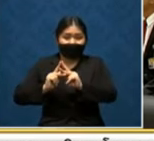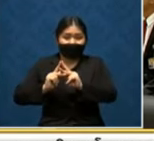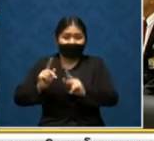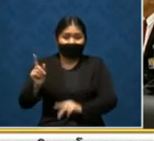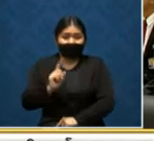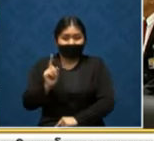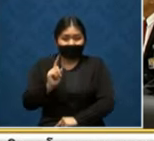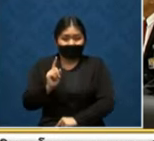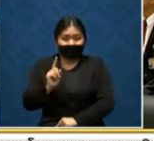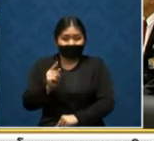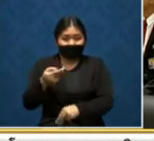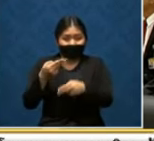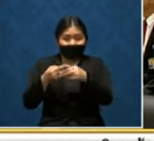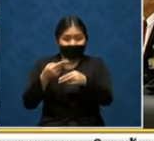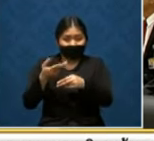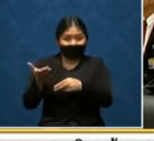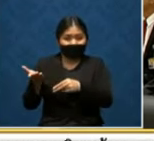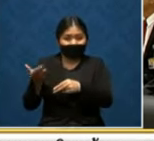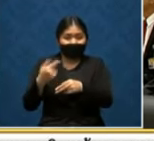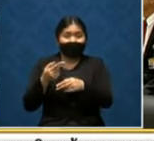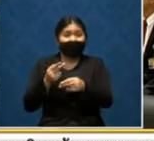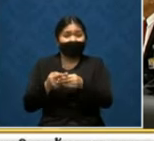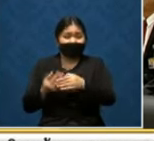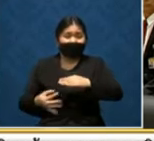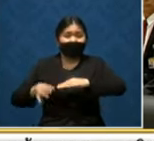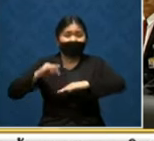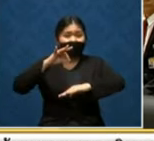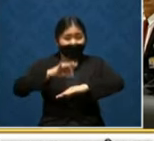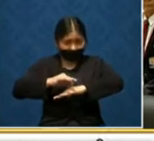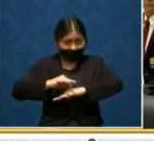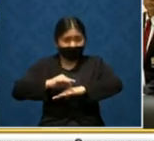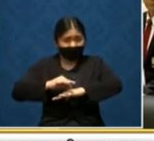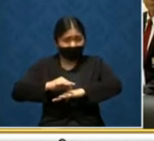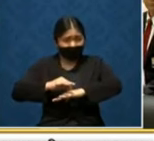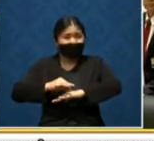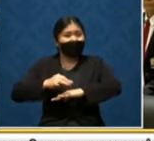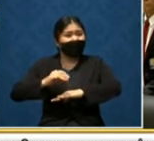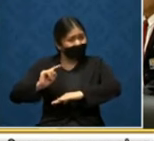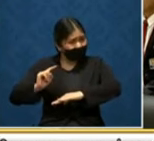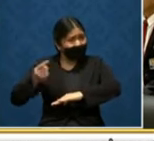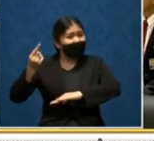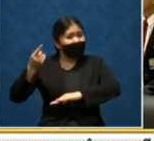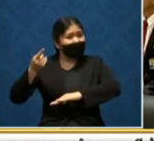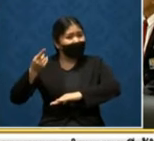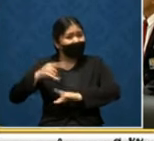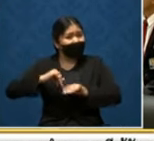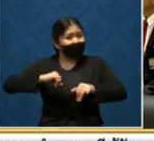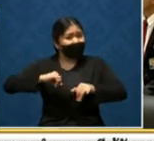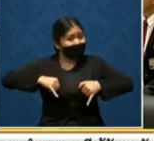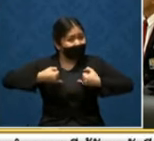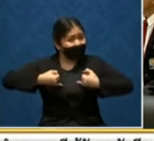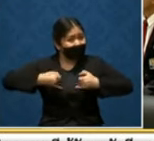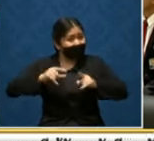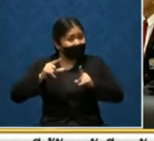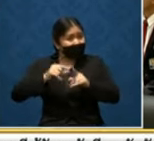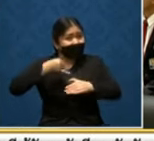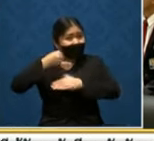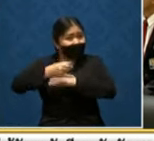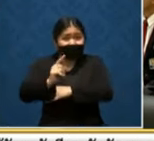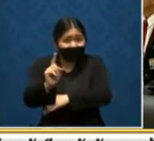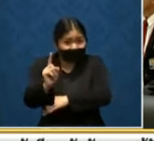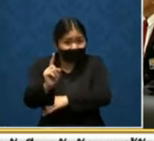ท่านรัฐมนตรีได้แต่งตั้งเพิ่งจะแต่งตั้งไปล่าสุดสดๆร้อนๆเลยเจ้าของวลีเด็ดจบมาจากไหน